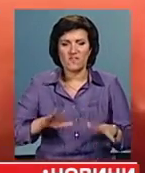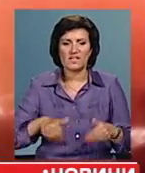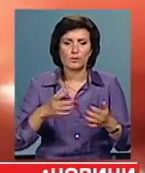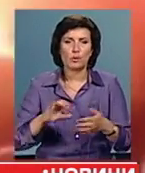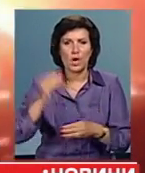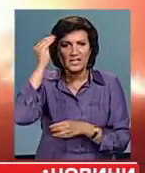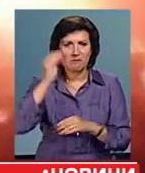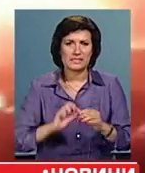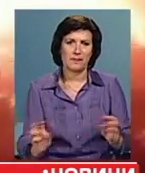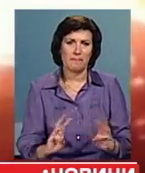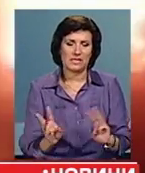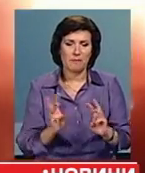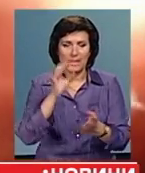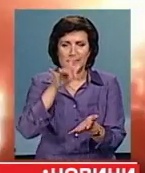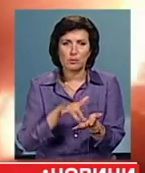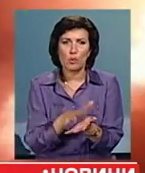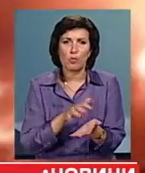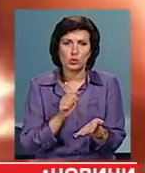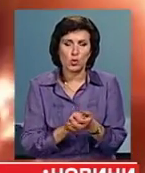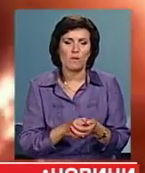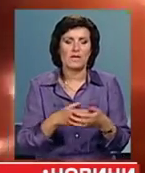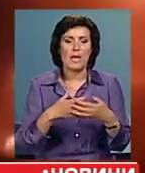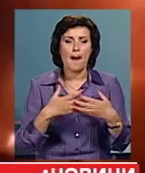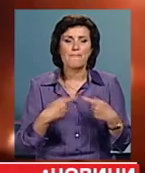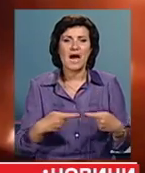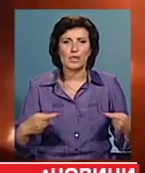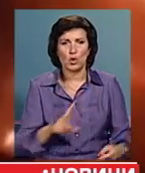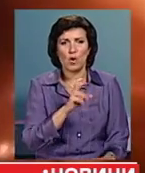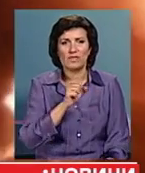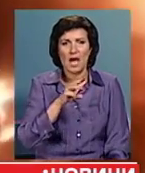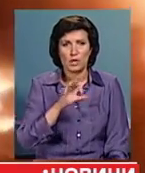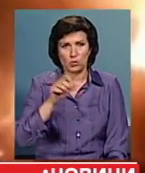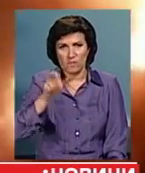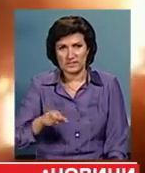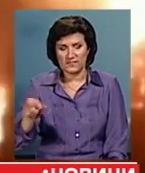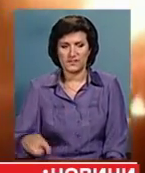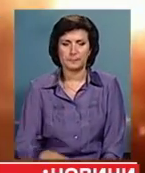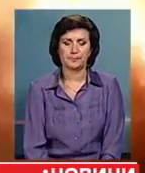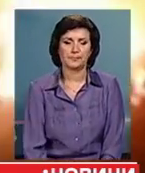про навмисний підпал із метою пошкодити майно натовців. Олександра Чернишук, новини на Першому.